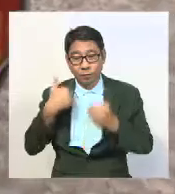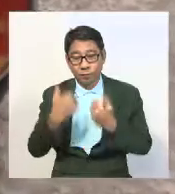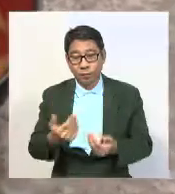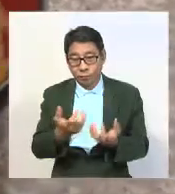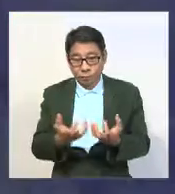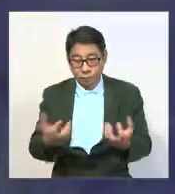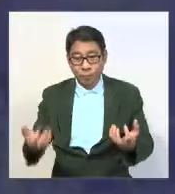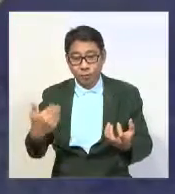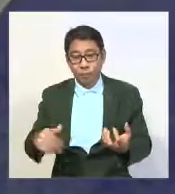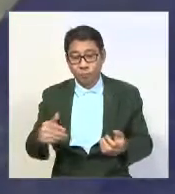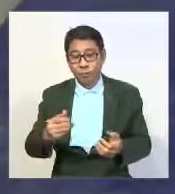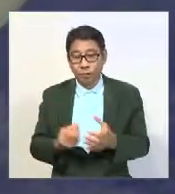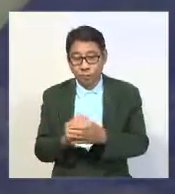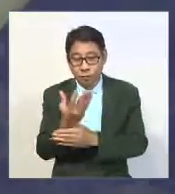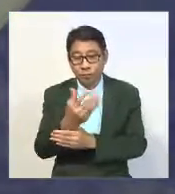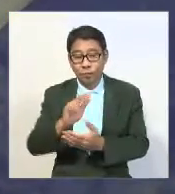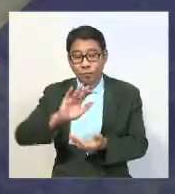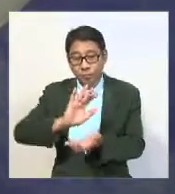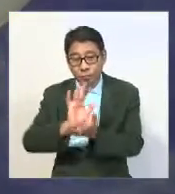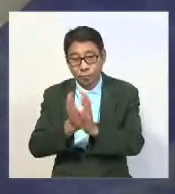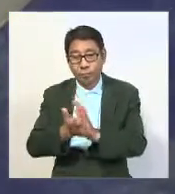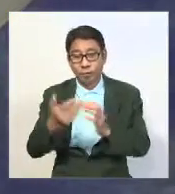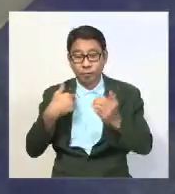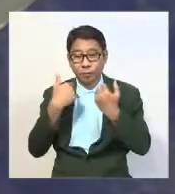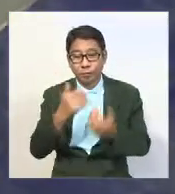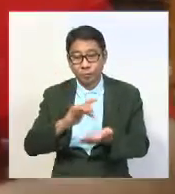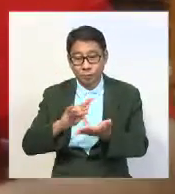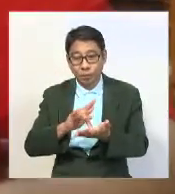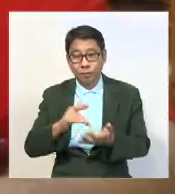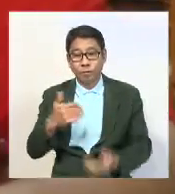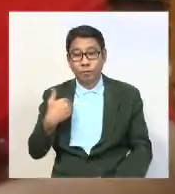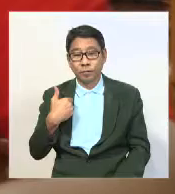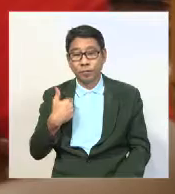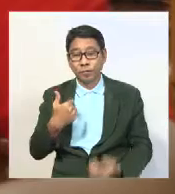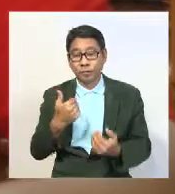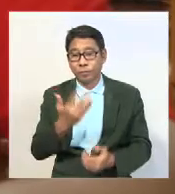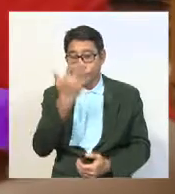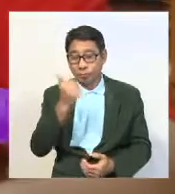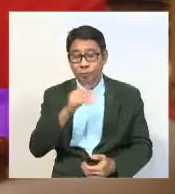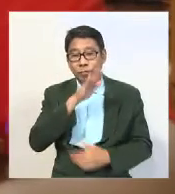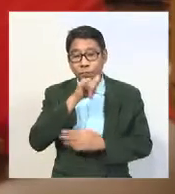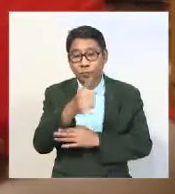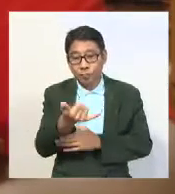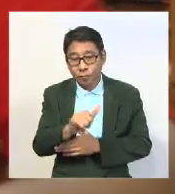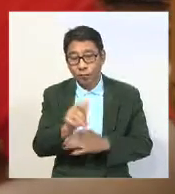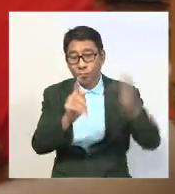ตถุดิบดังกล่าวเป็นสมุนไพรดั้งเดิมที่มีแต่เพียงจังหวัดตรังเท่านั้น ถามว่าทำไมหมูย่างเมืองตรัง